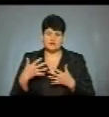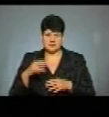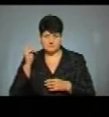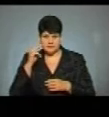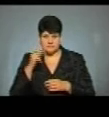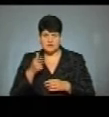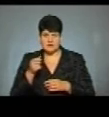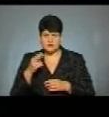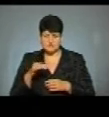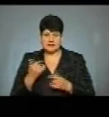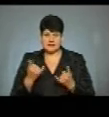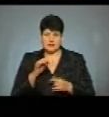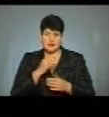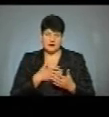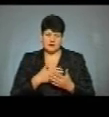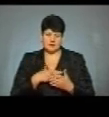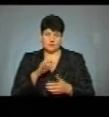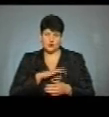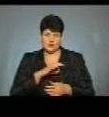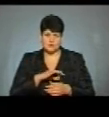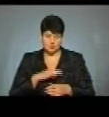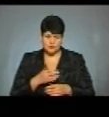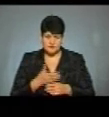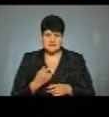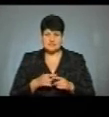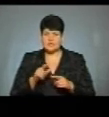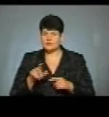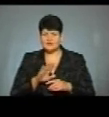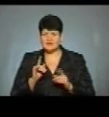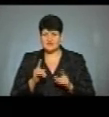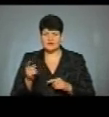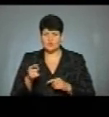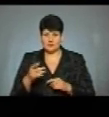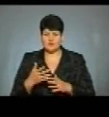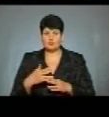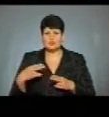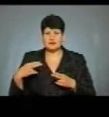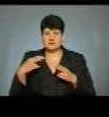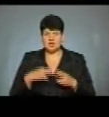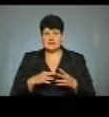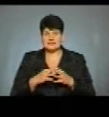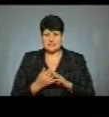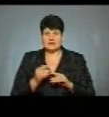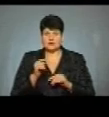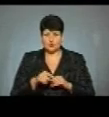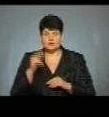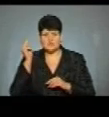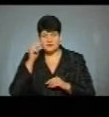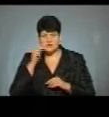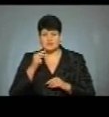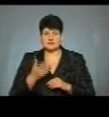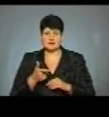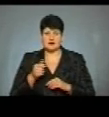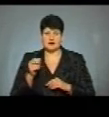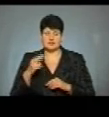освоїли гаджетознавство, нині активно користуються ним. Причому це люди не тільки тернополяни, це були люди, які приїжджали з сіл просто для того, аби навчитися освоїти